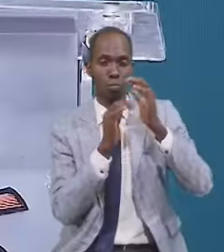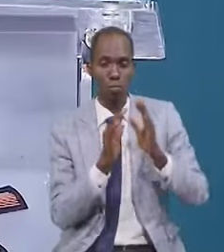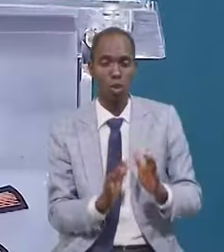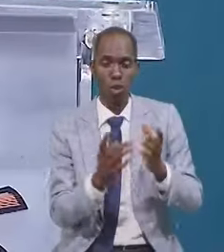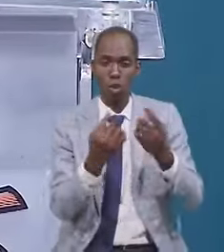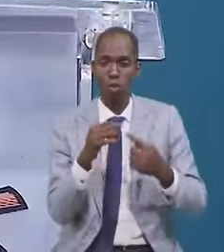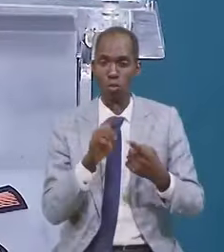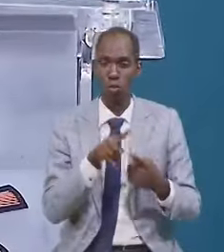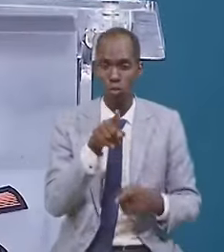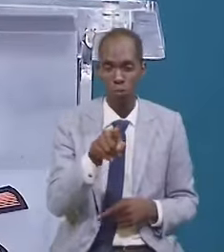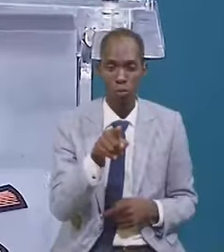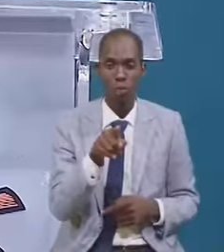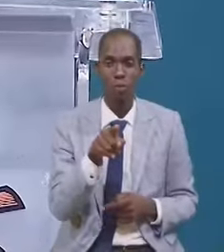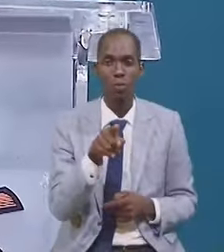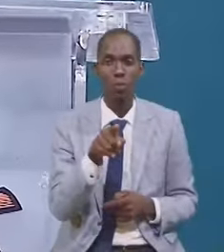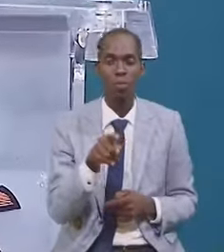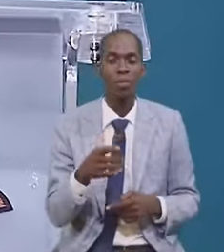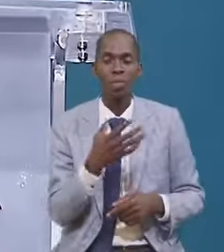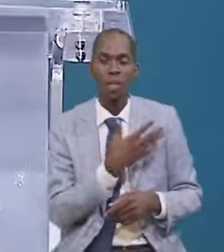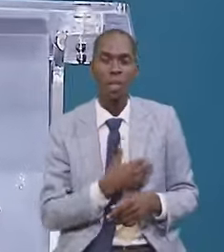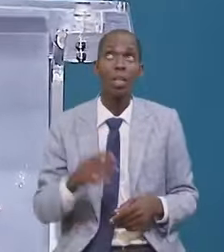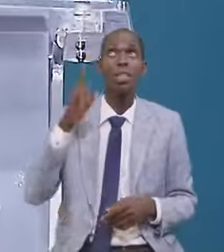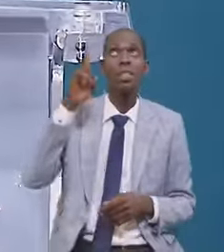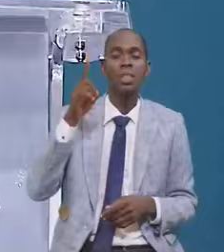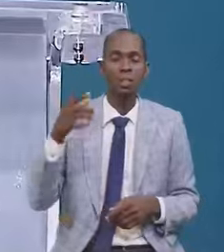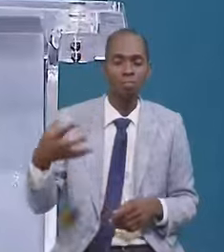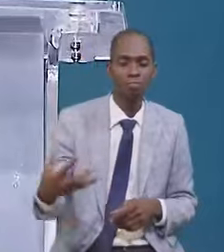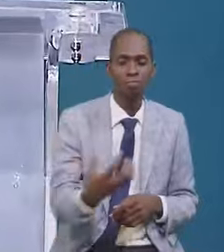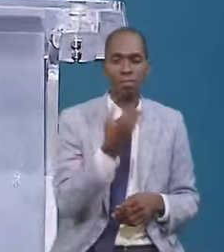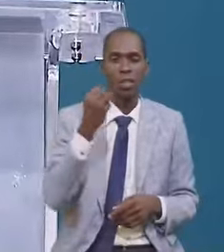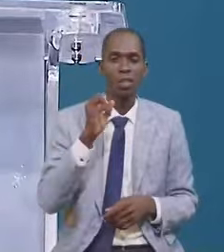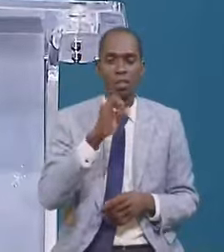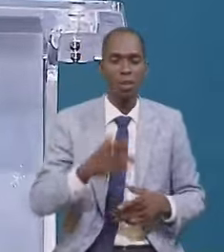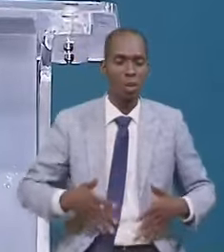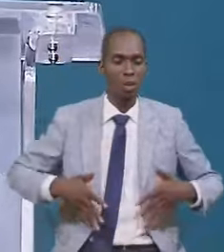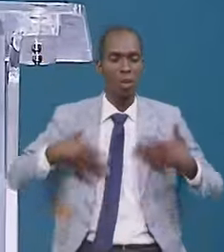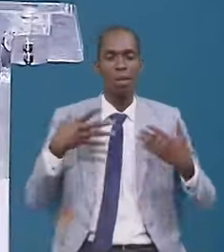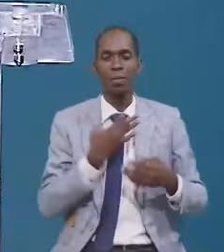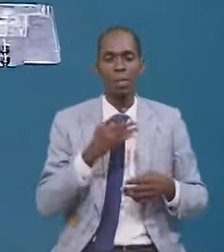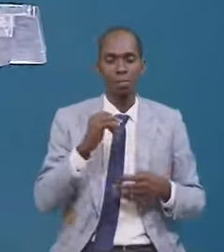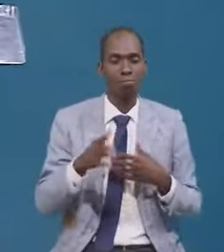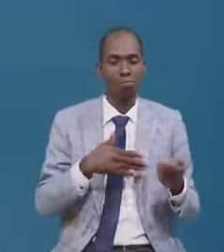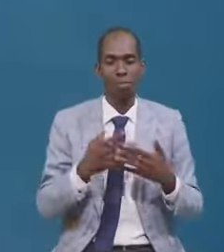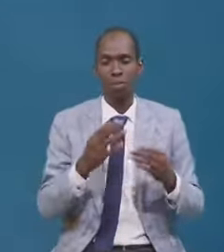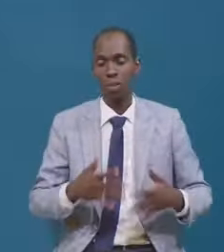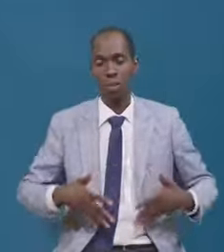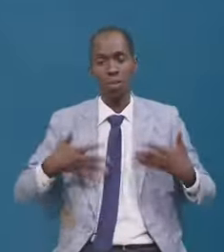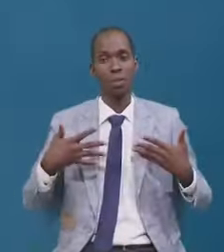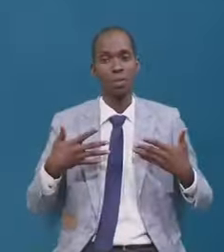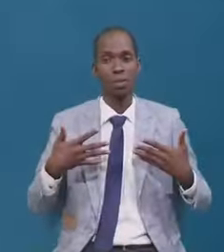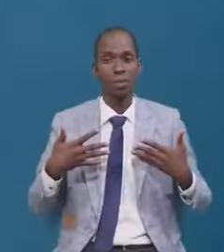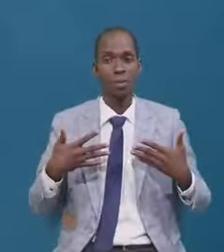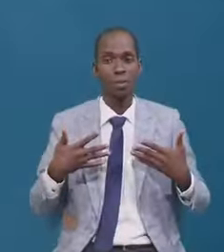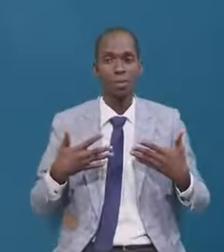oka sariga oka rojuna nyayavadi vaste, takes up your life and your case, ayana mee jeevithanni mee vaadani gunaga